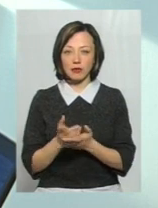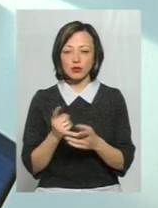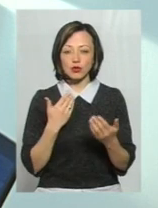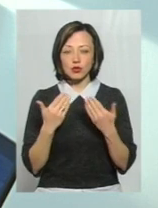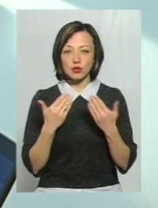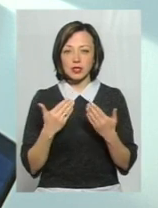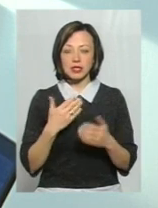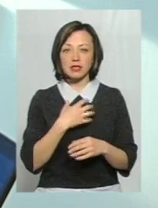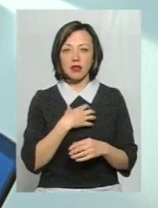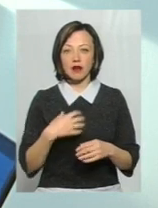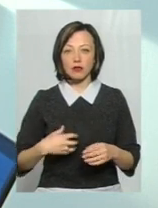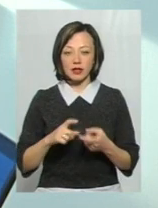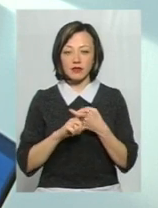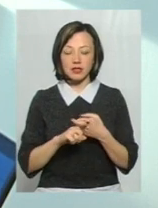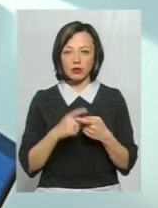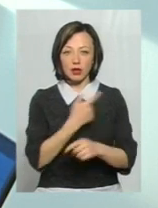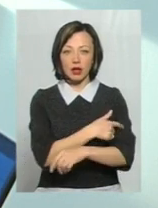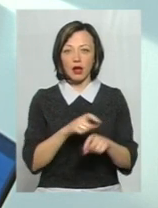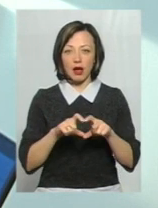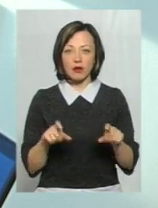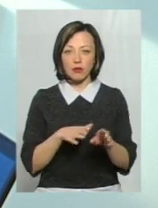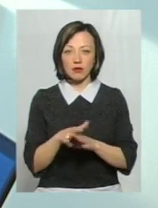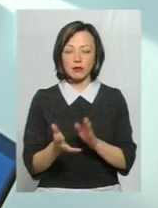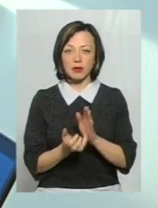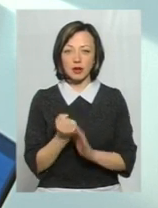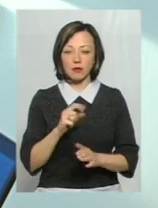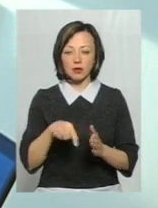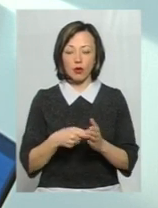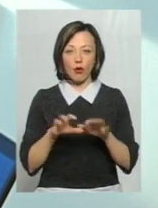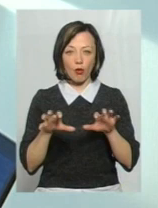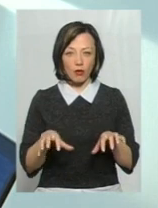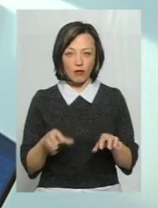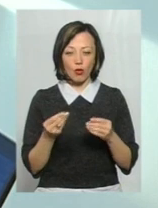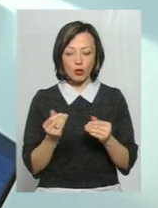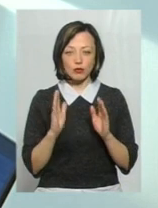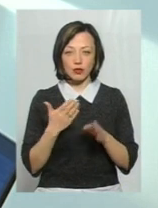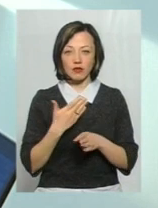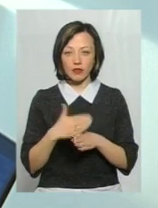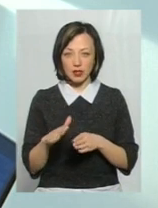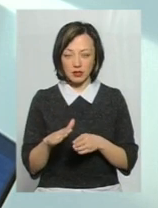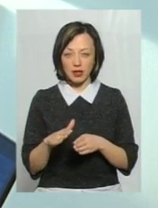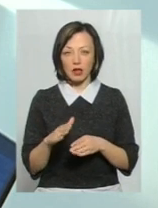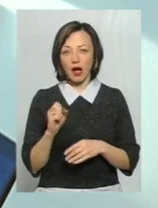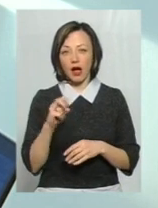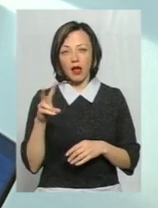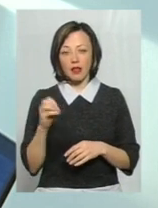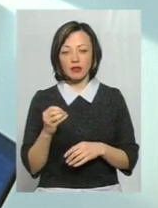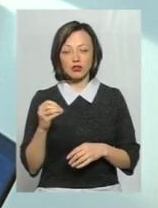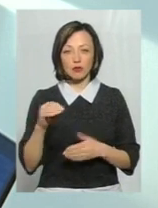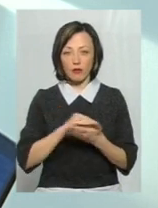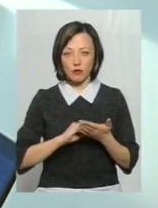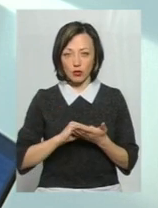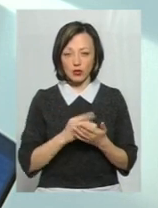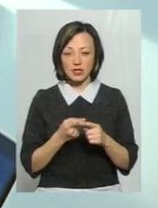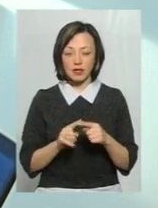знову Славутської інфекційної лікарні, повністю під Арджибільського голови Василя Богдановича Сидора, кошти будуть виділені частково. Але ще раз підкреслюю, це